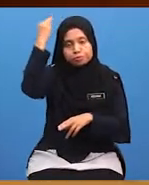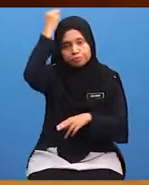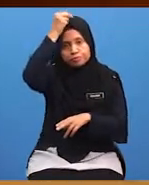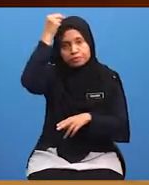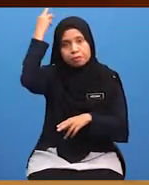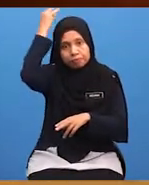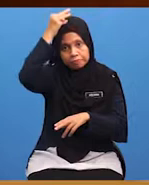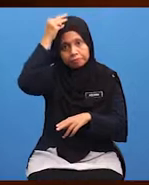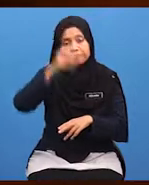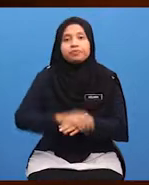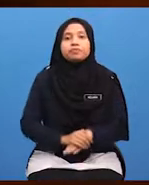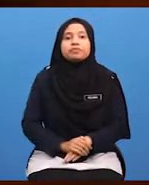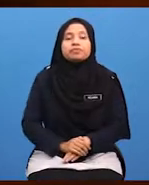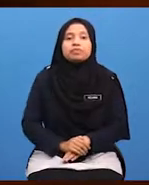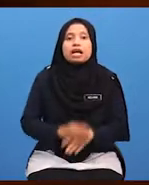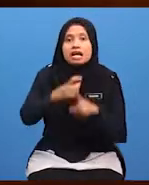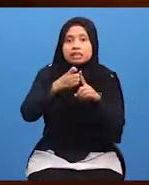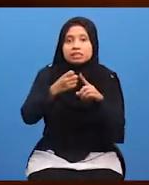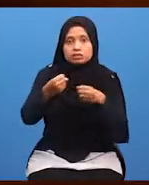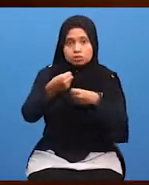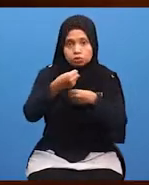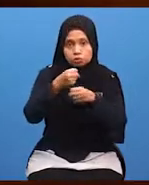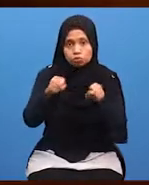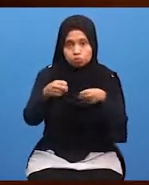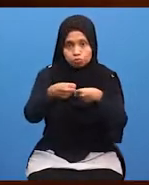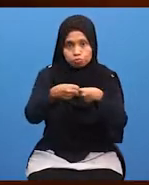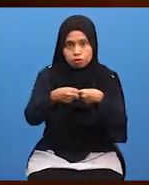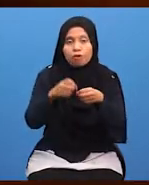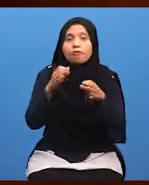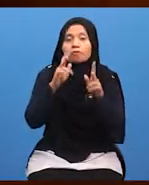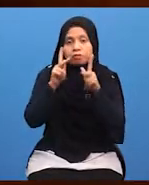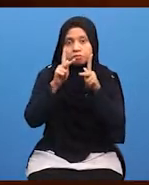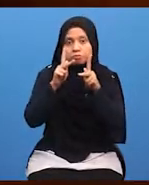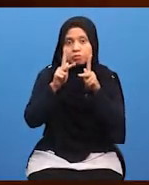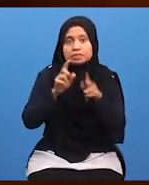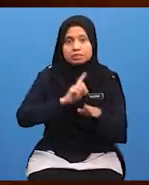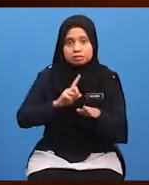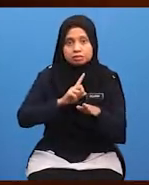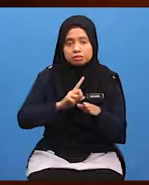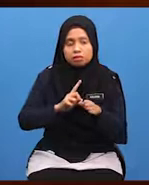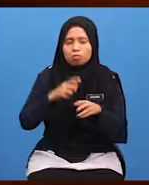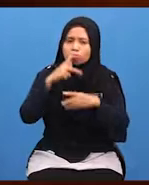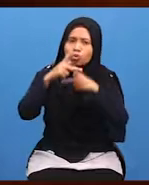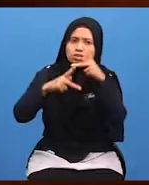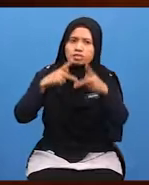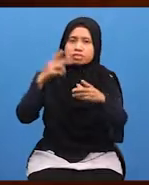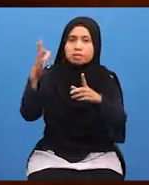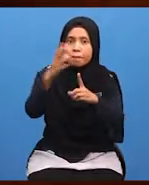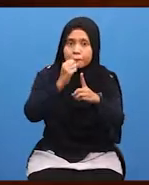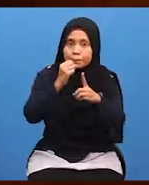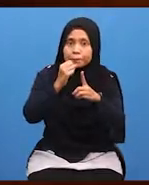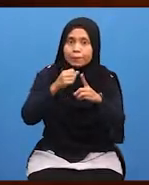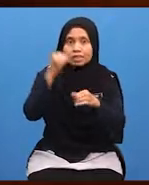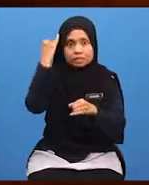wasallam. Dari segi falsafah pendidikan Islam, ia merupakan satu proses penyampaian ilmu yang